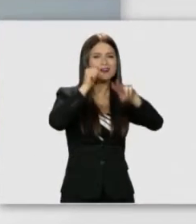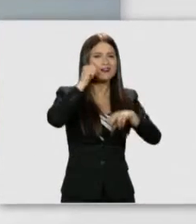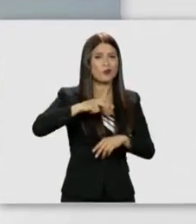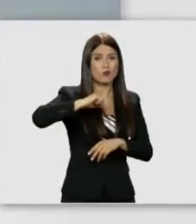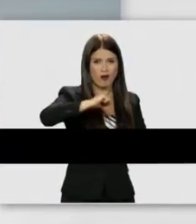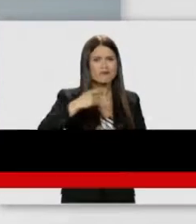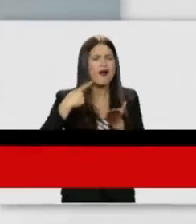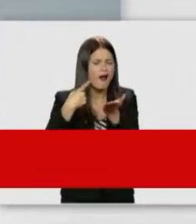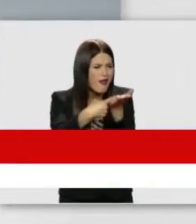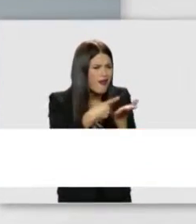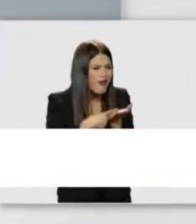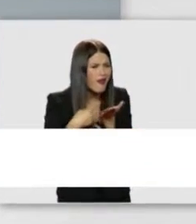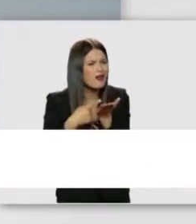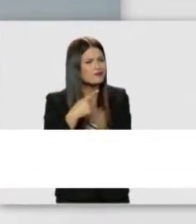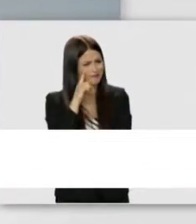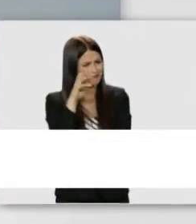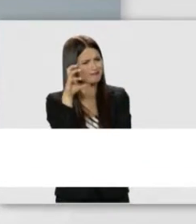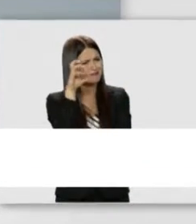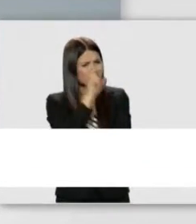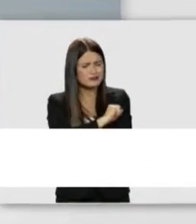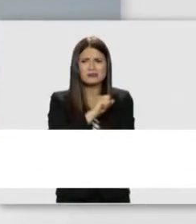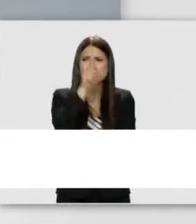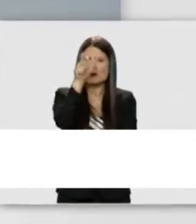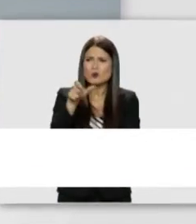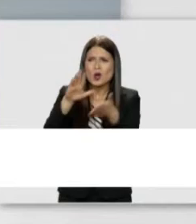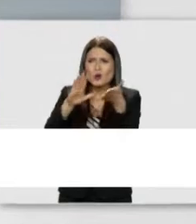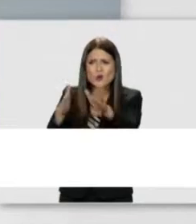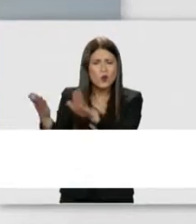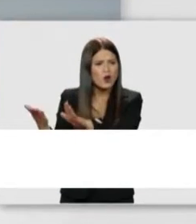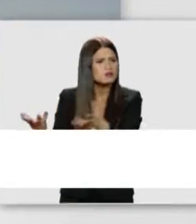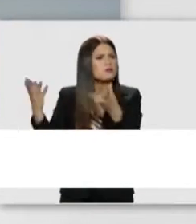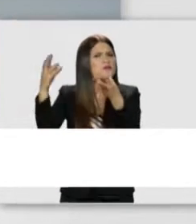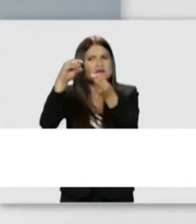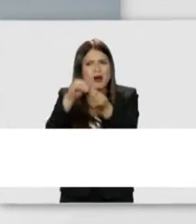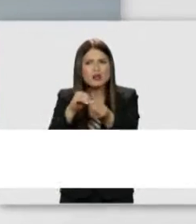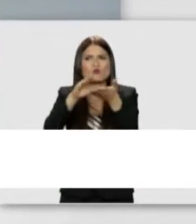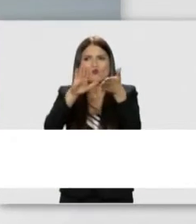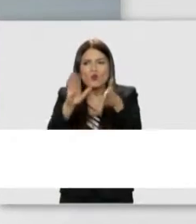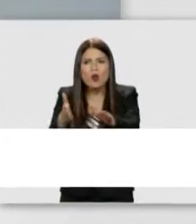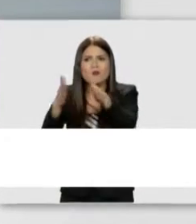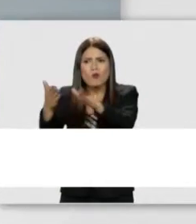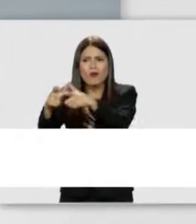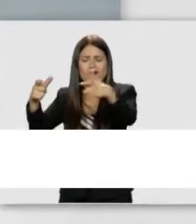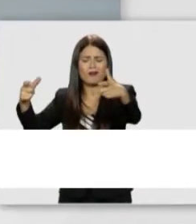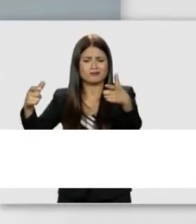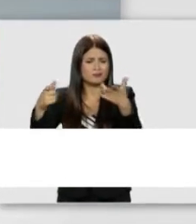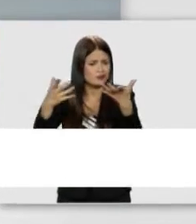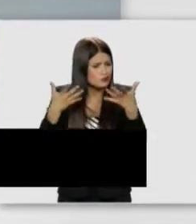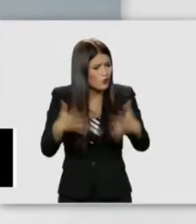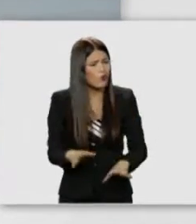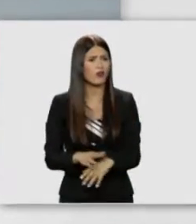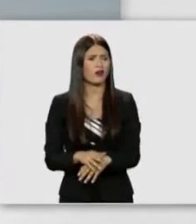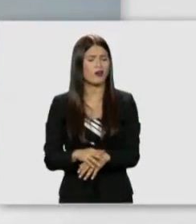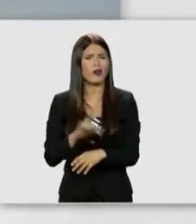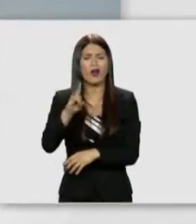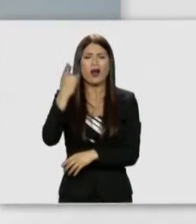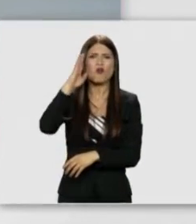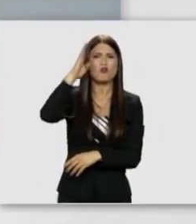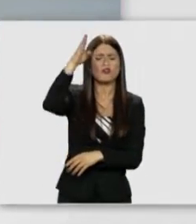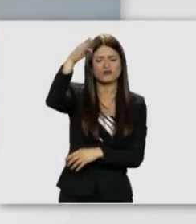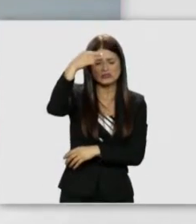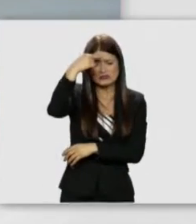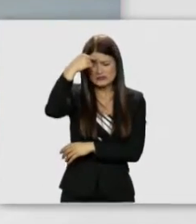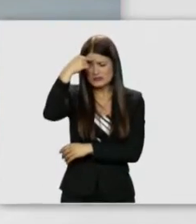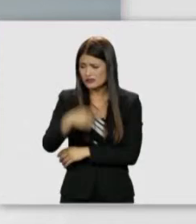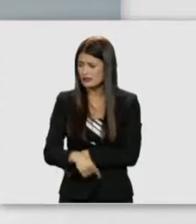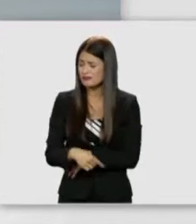On a perdu des vies et il y en a encore beaucoup d'autres en danger. Nous ne pourrions pas nous pardonner de ne pas avoir agi rapidement et avec